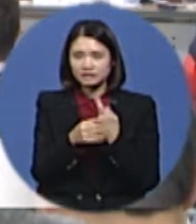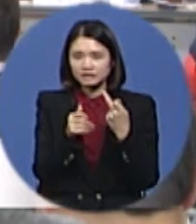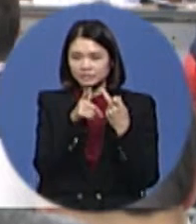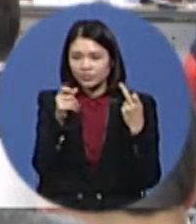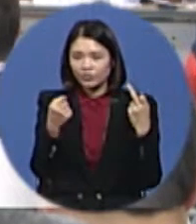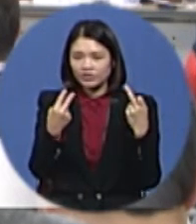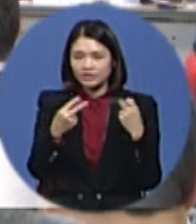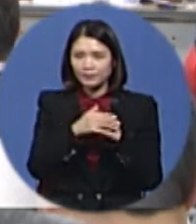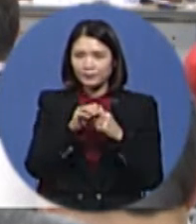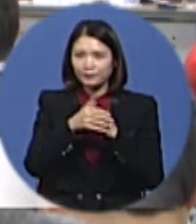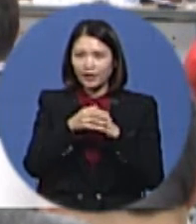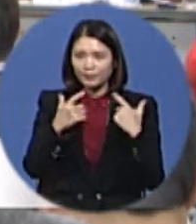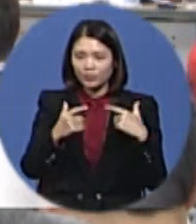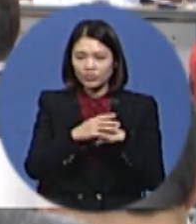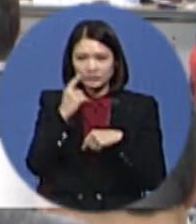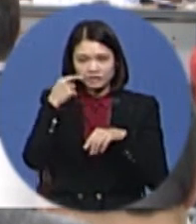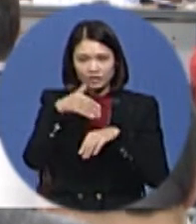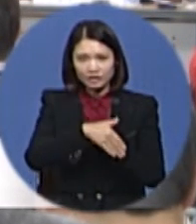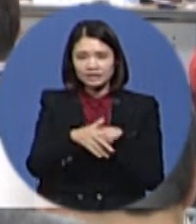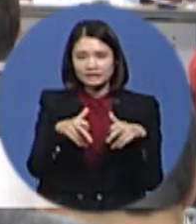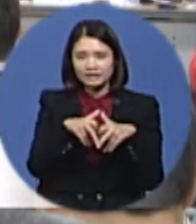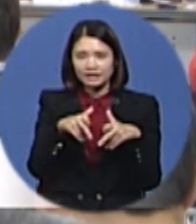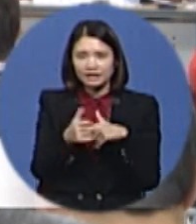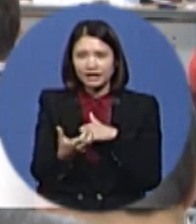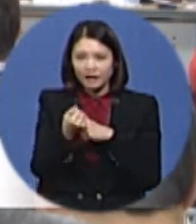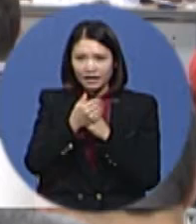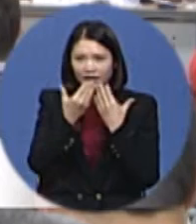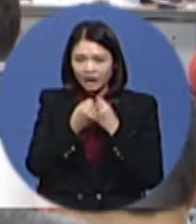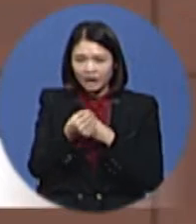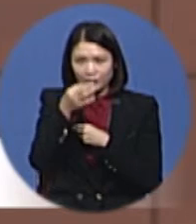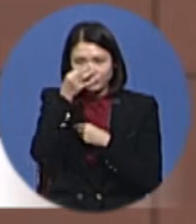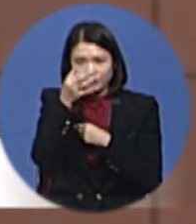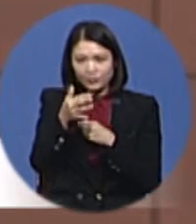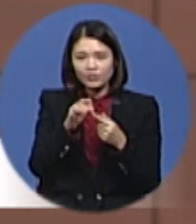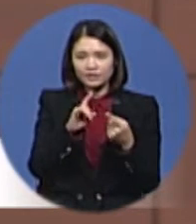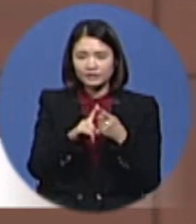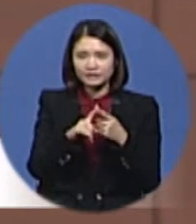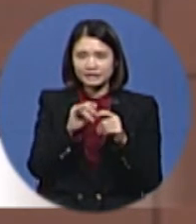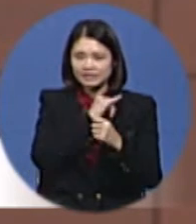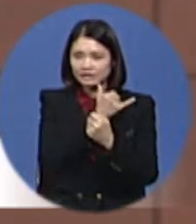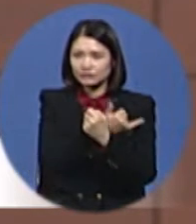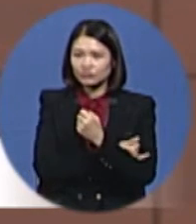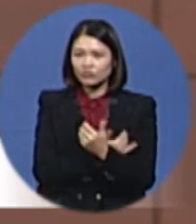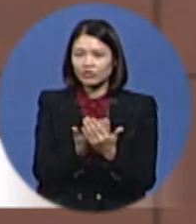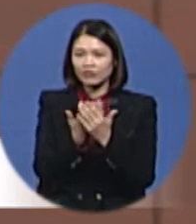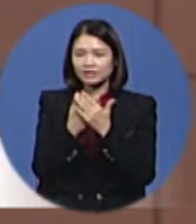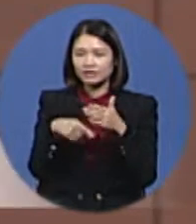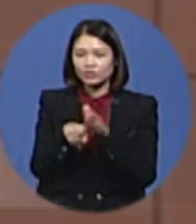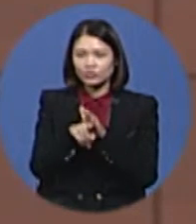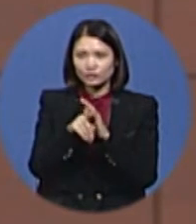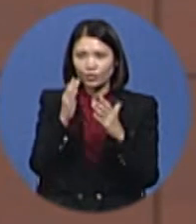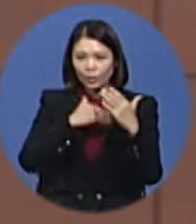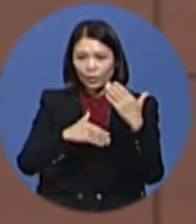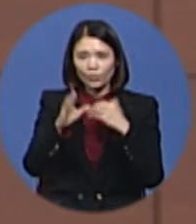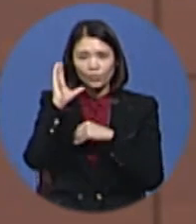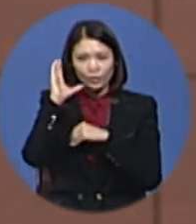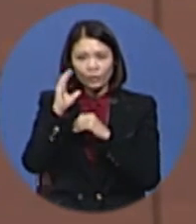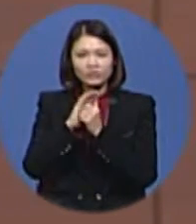마포구 정신장애인 사망사건을 통해 본 정신장애인 인권 개선을 위한 공청회 자리를